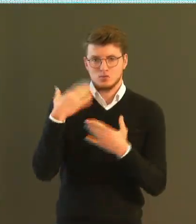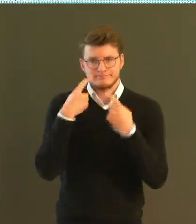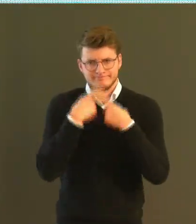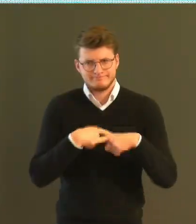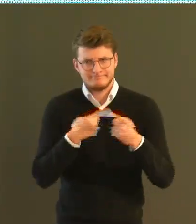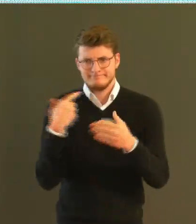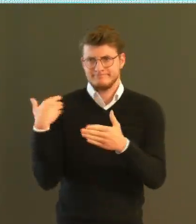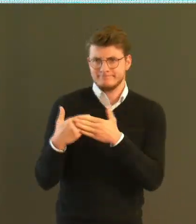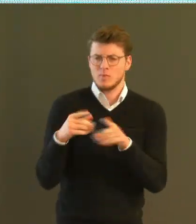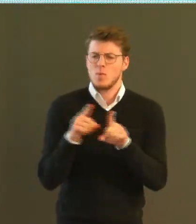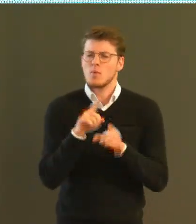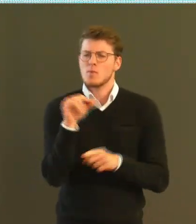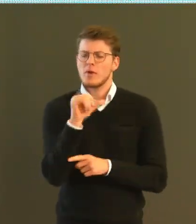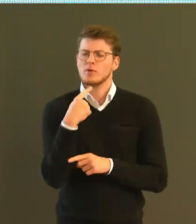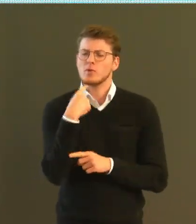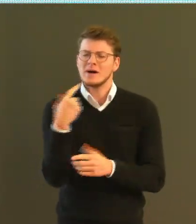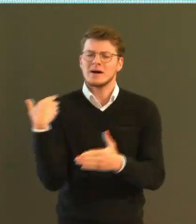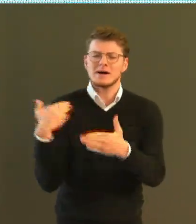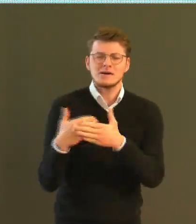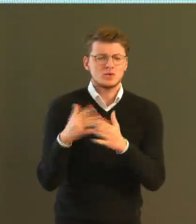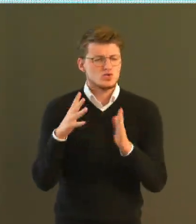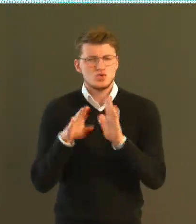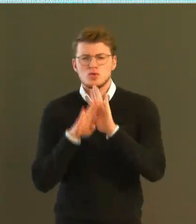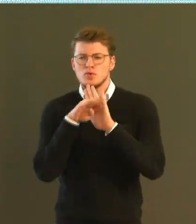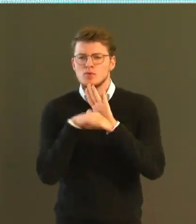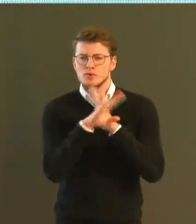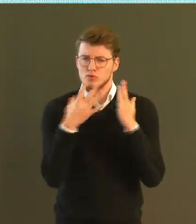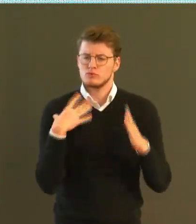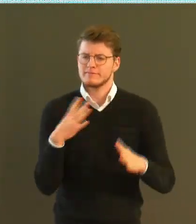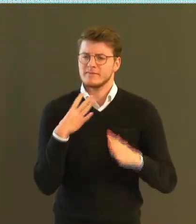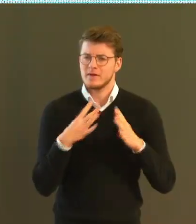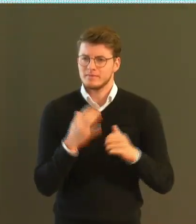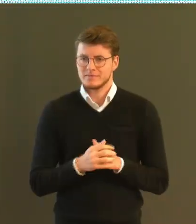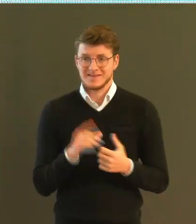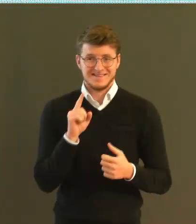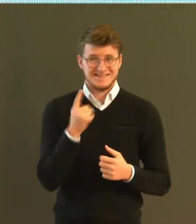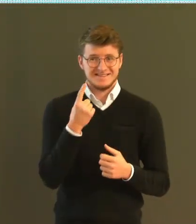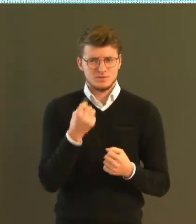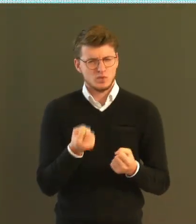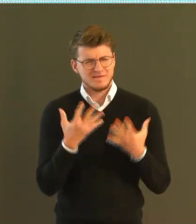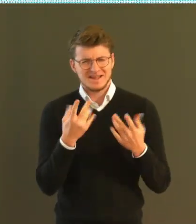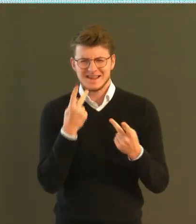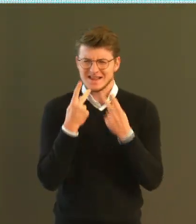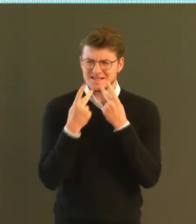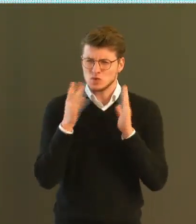photovoltaïque en cours de test